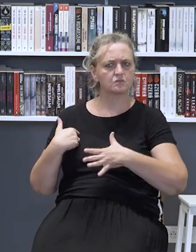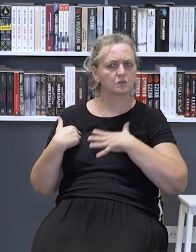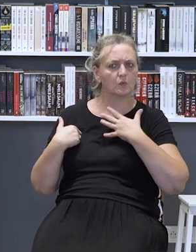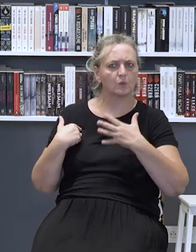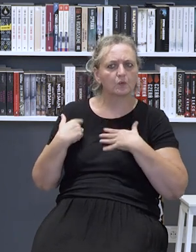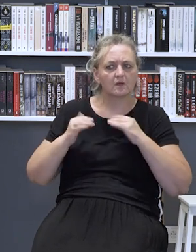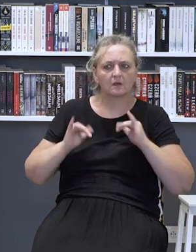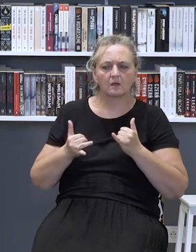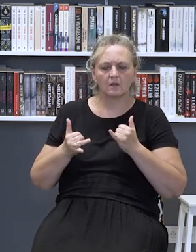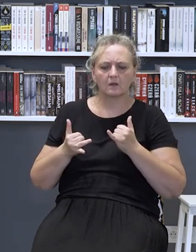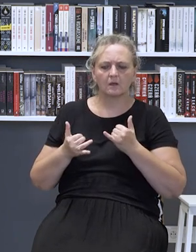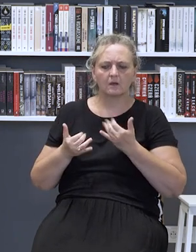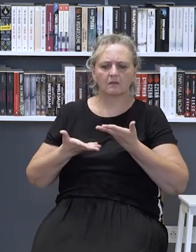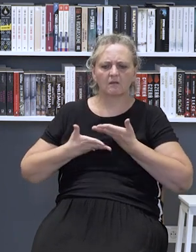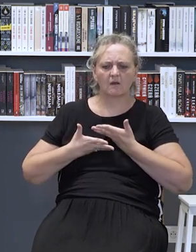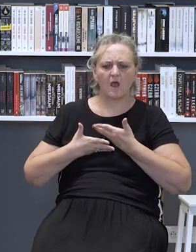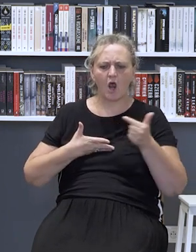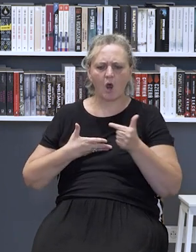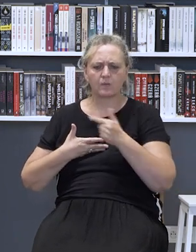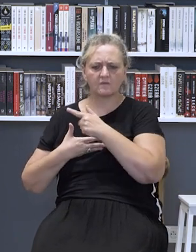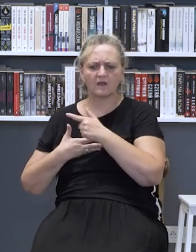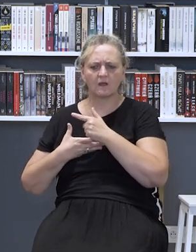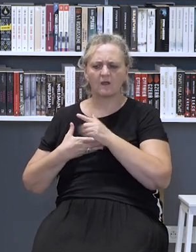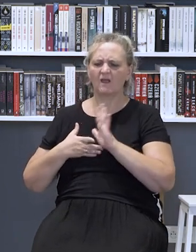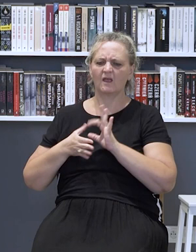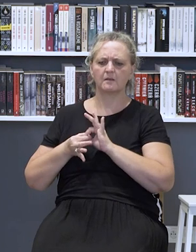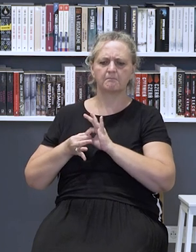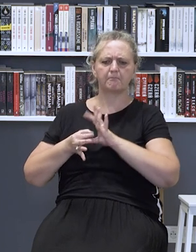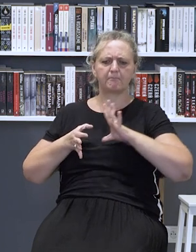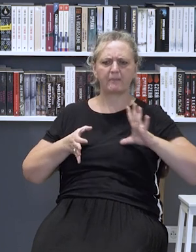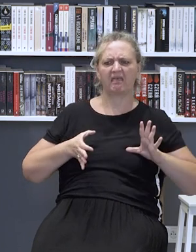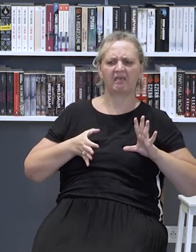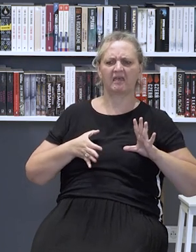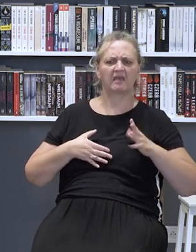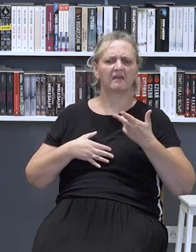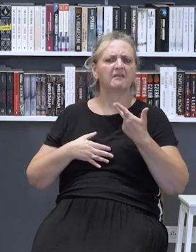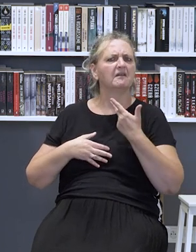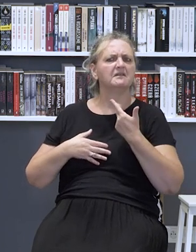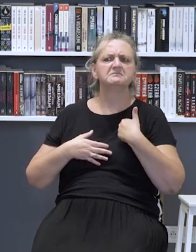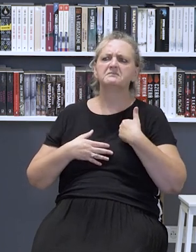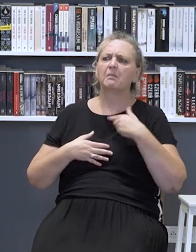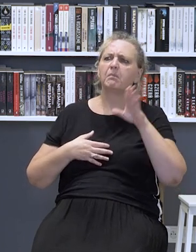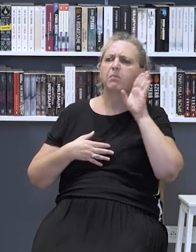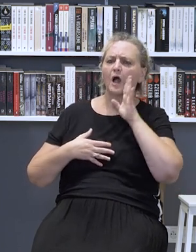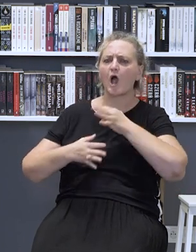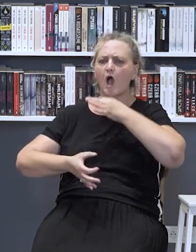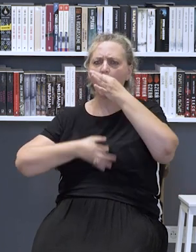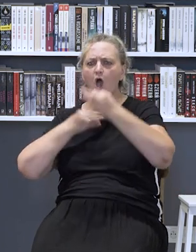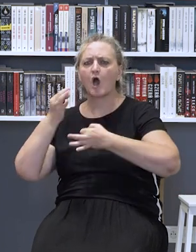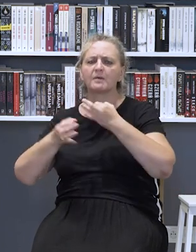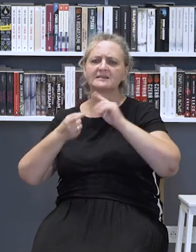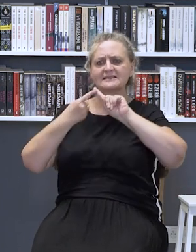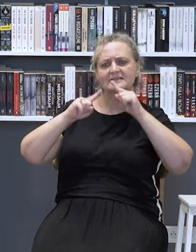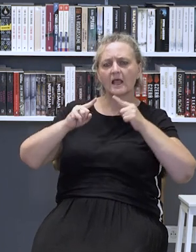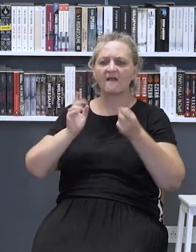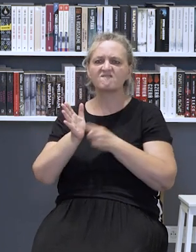że on mnie od czegoś uwalnia. Od tego, że ja się muszę trzymać, no opowiadanie ma swoje wymogi gatunkowe,